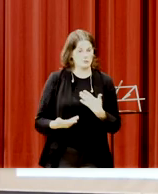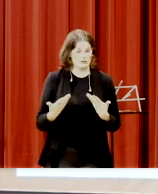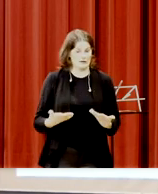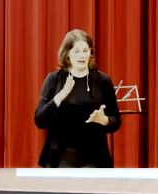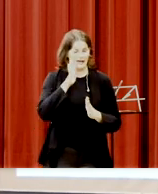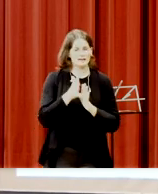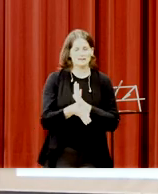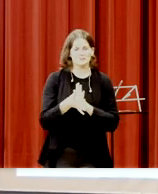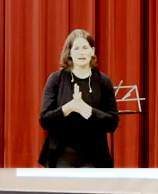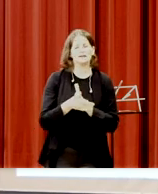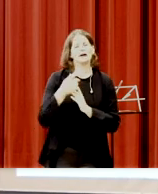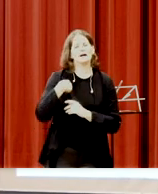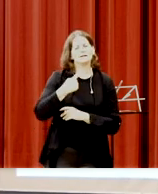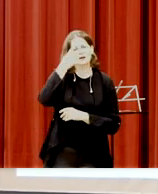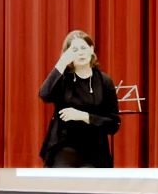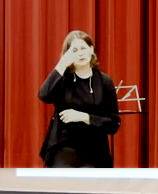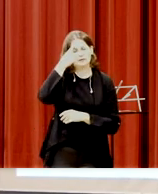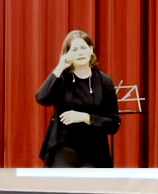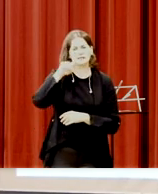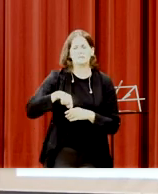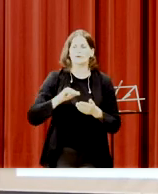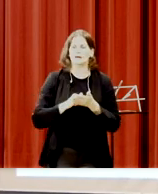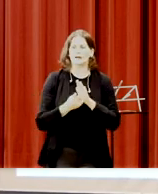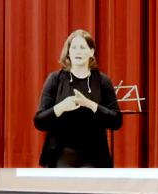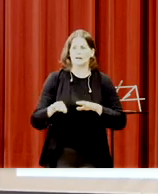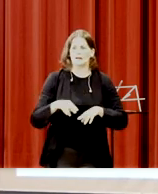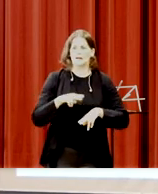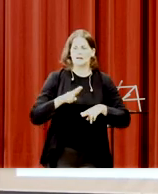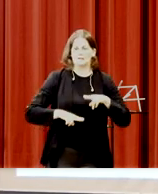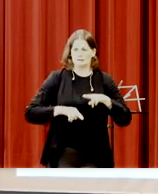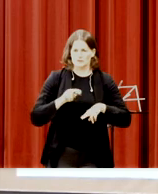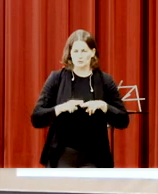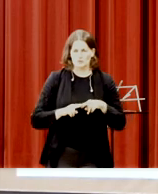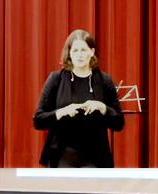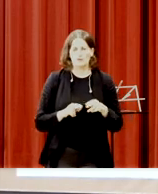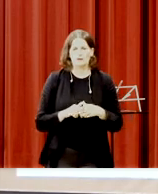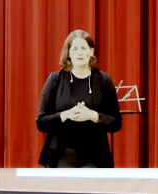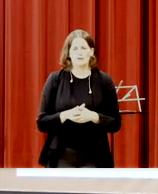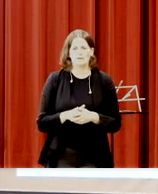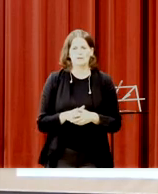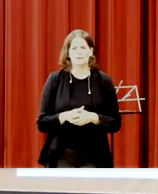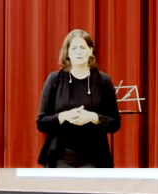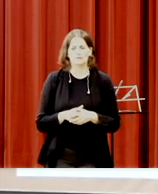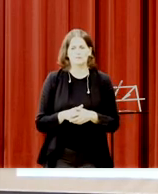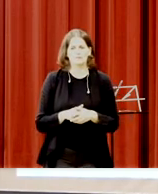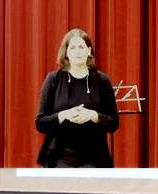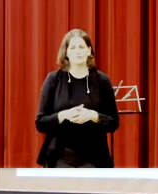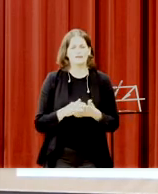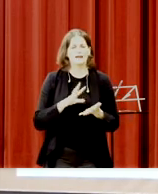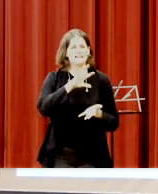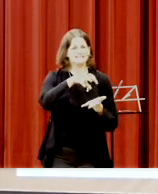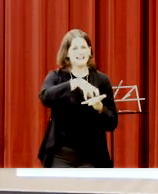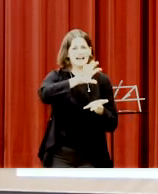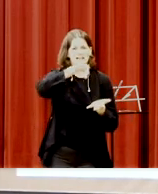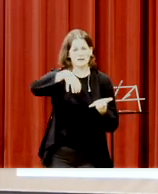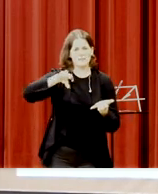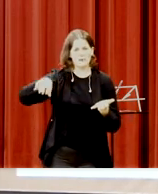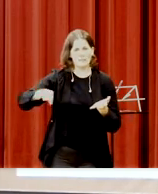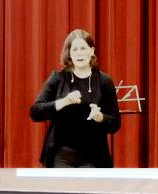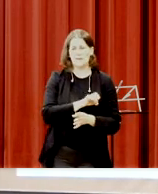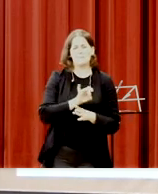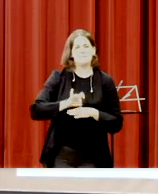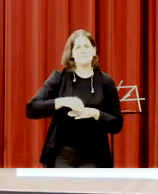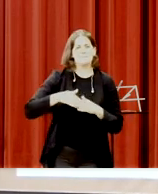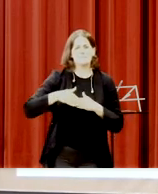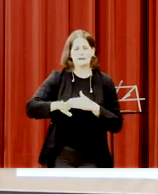els equipaments supera els 9 milions d'euros que fem amb recursos propis, em deia que amb una inversió tan important com